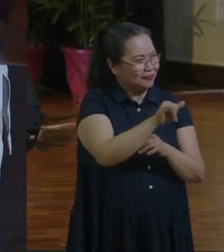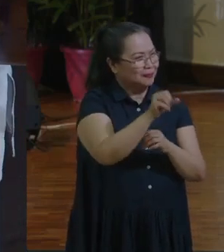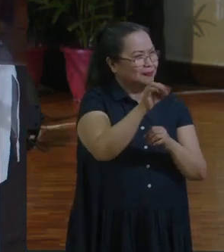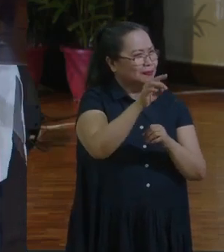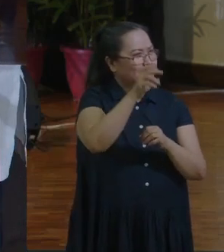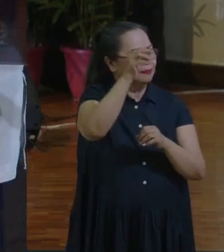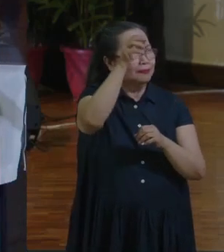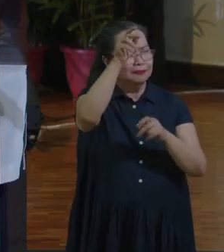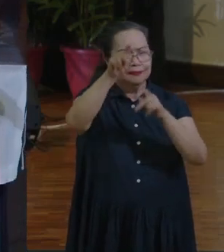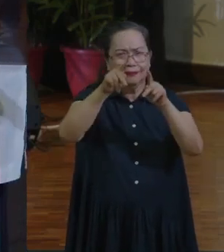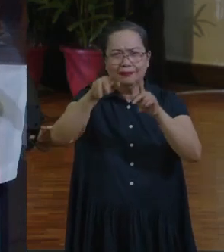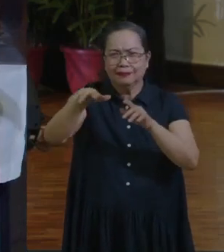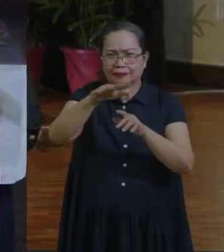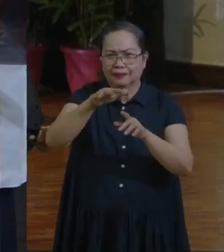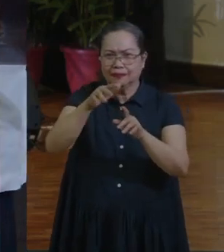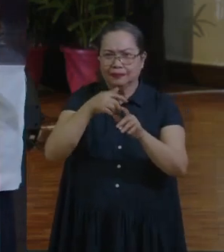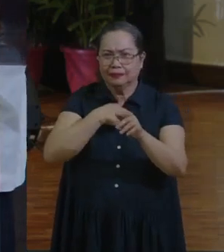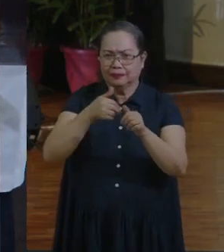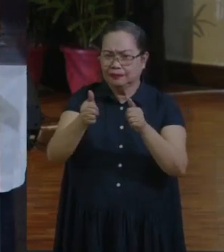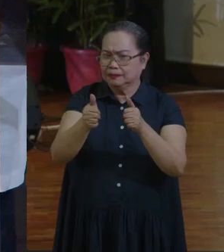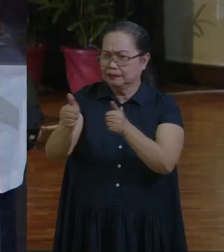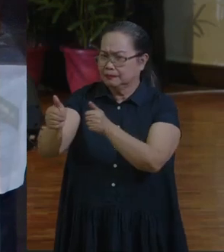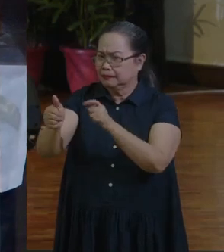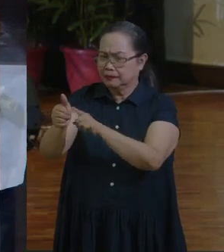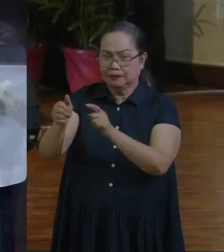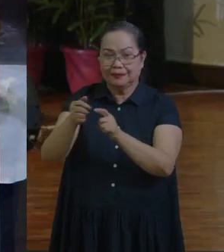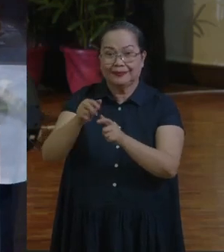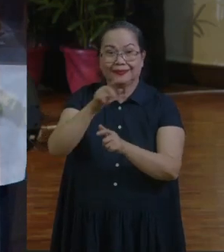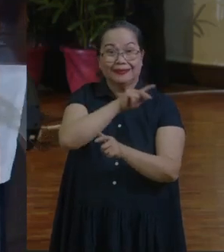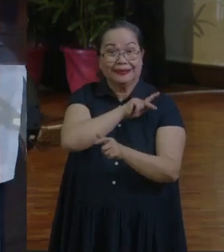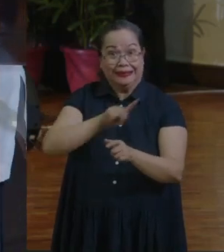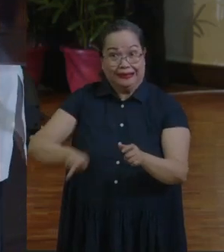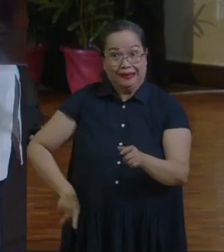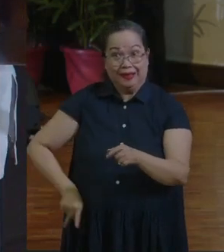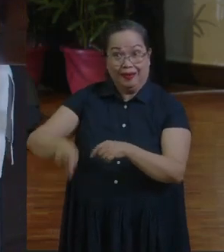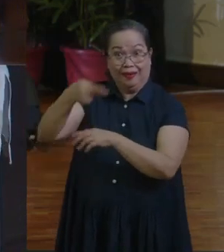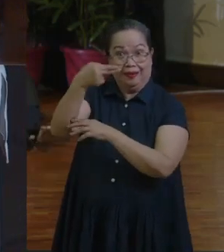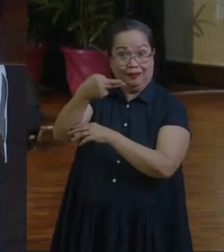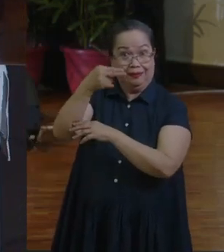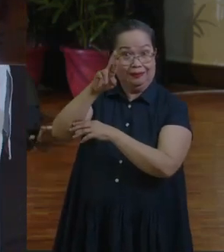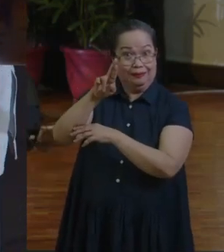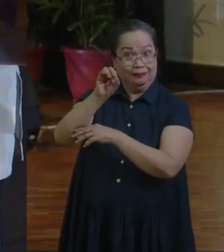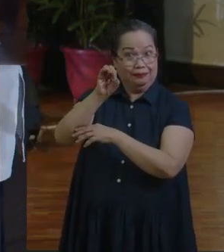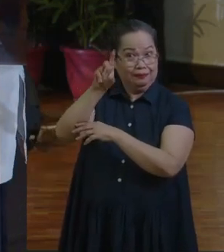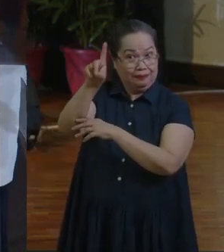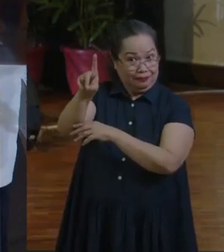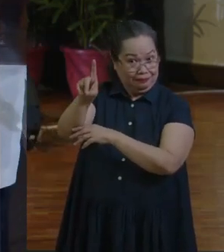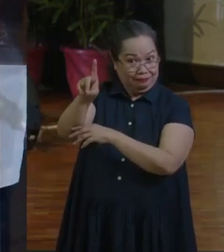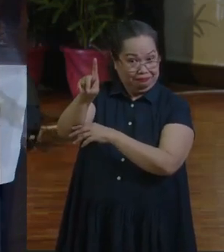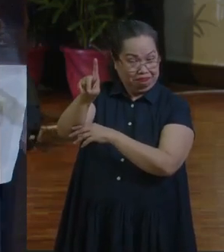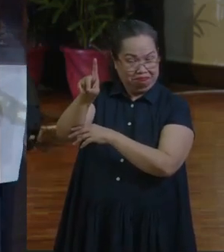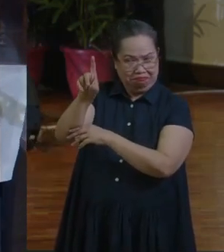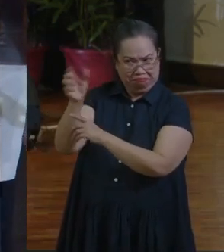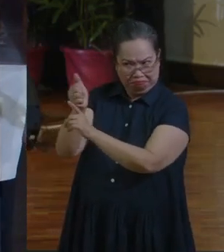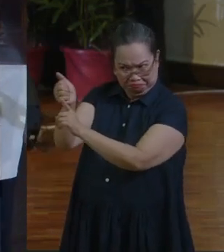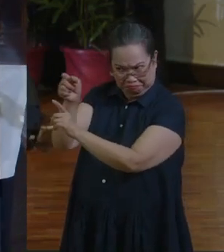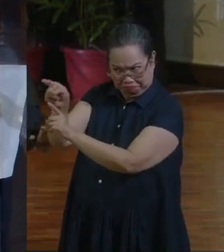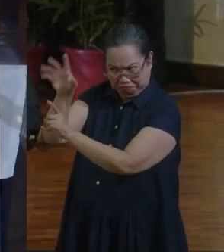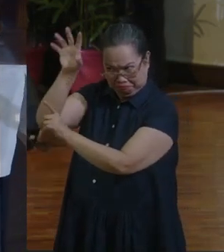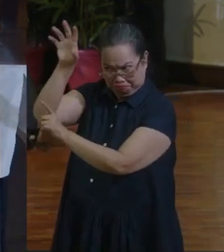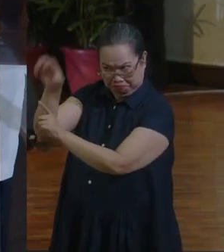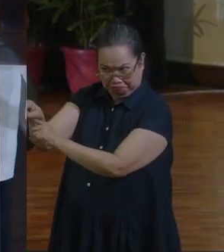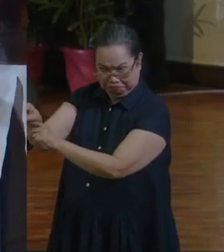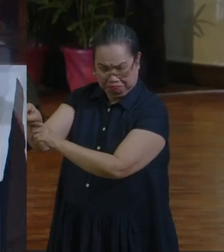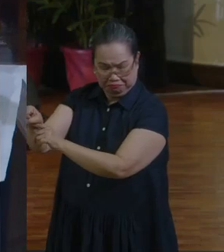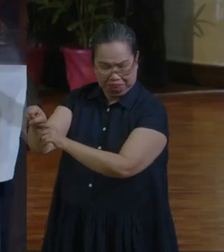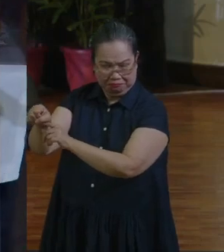ay inusig at ikinulong ni Herod dahil sa kanyang pagpuna sa makasalanang buhay nito.